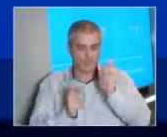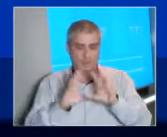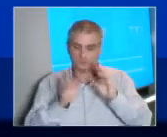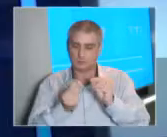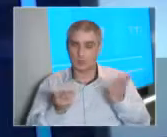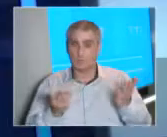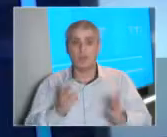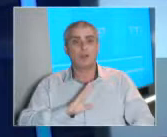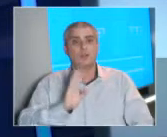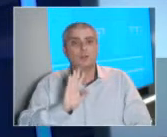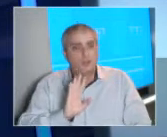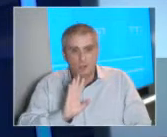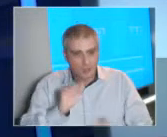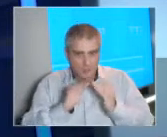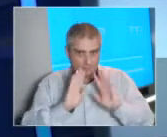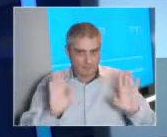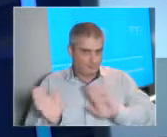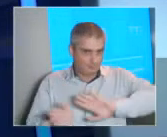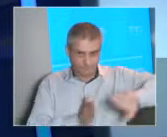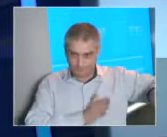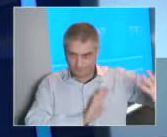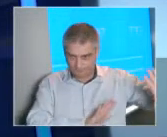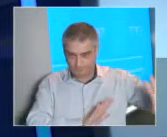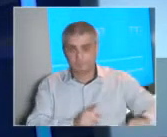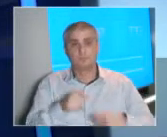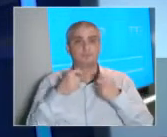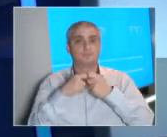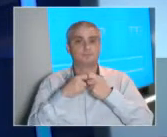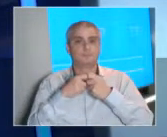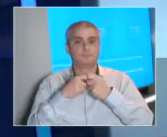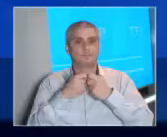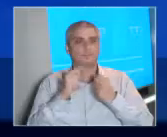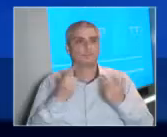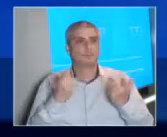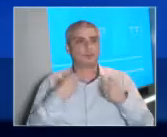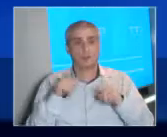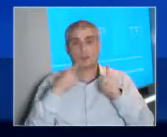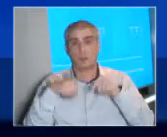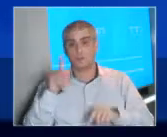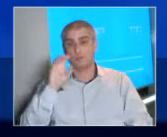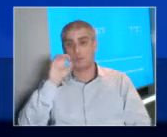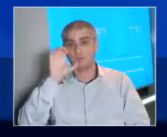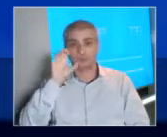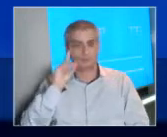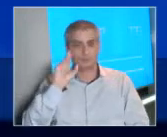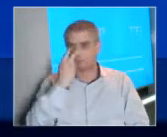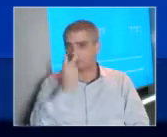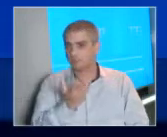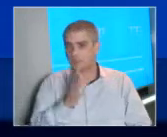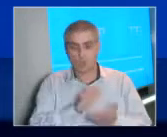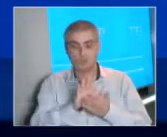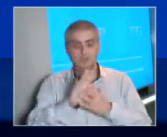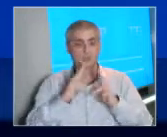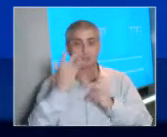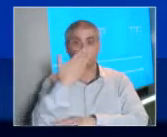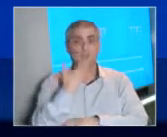שלמה, לא מתאים לעניין. עכשיו, לגבי הנתונים שלנו לעומת ה-OECD, עוד פעם, צריך להסתכל, ההוצאה הציבורית